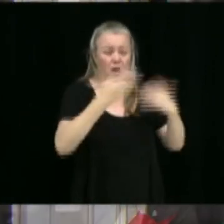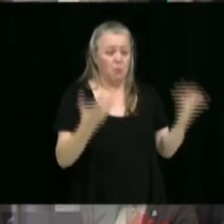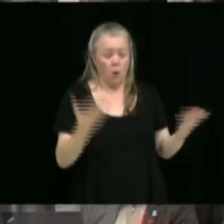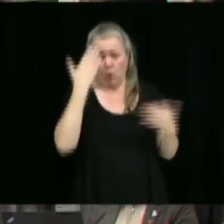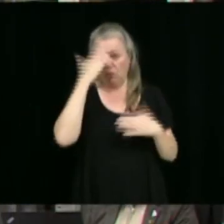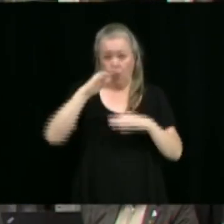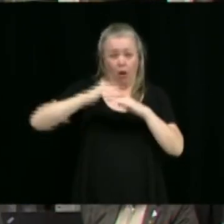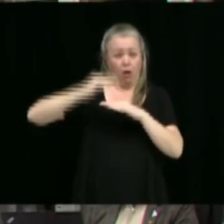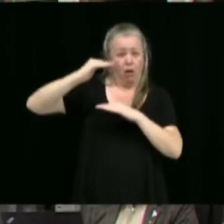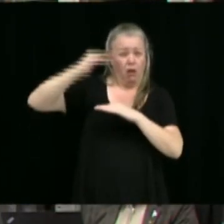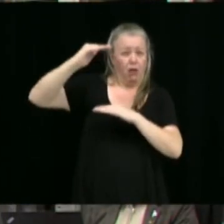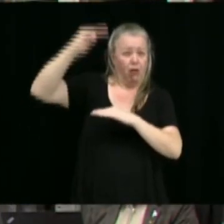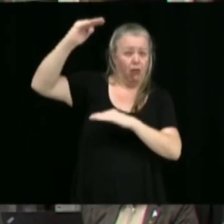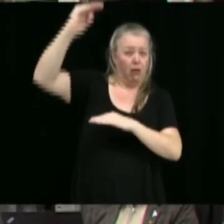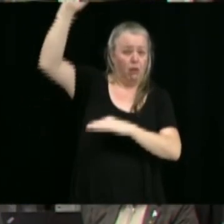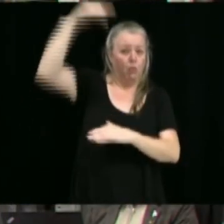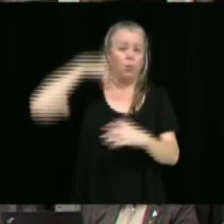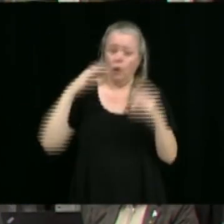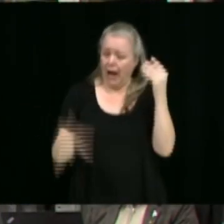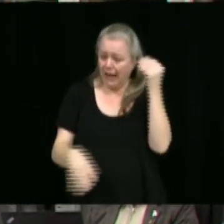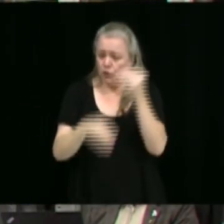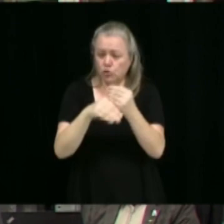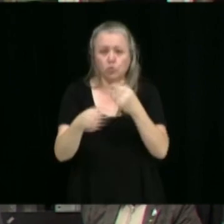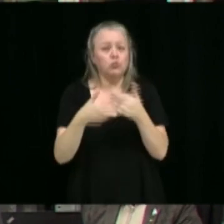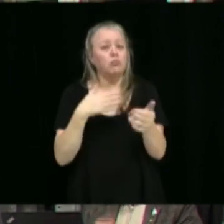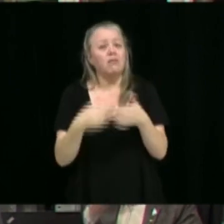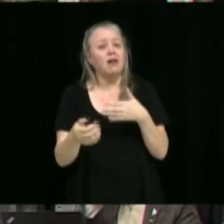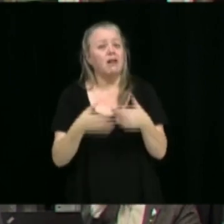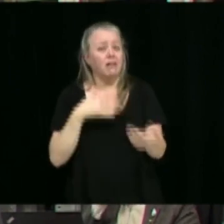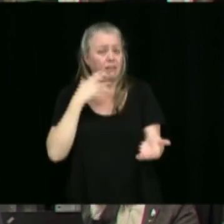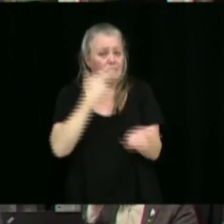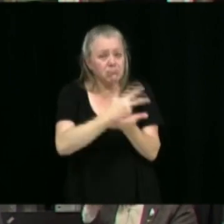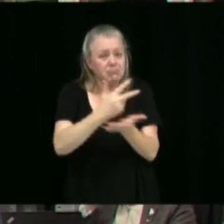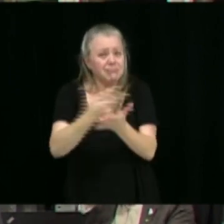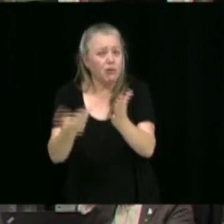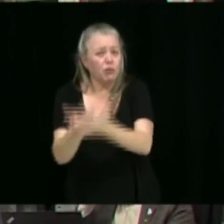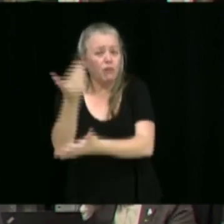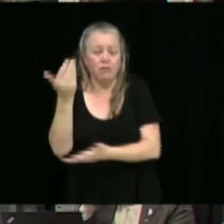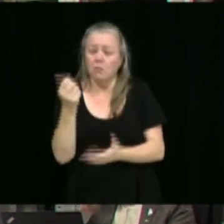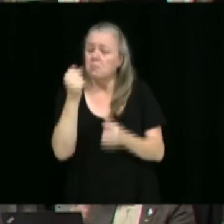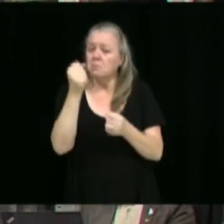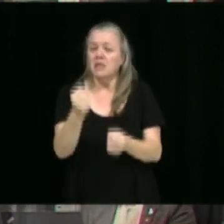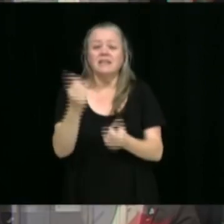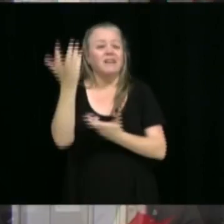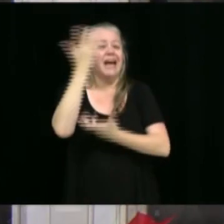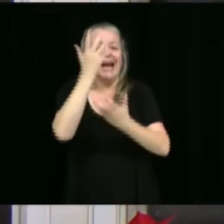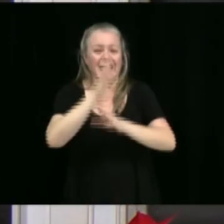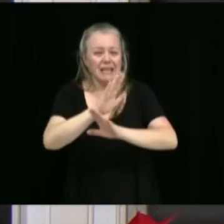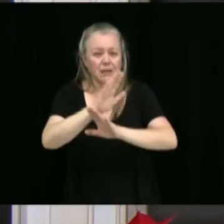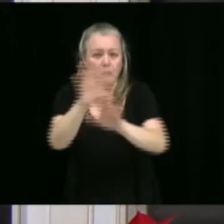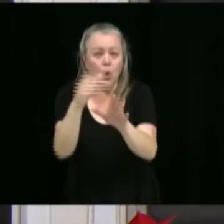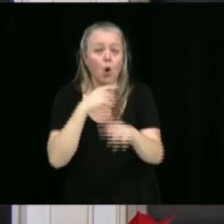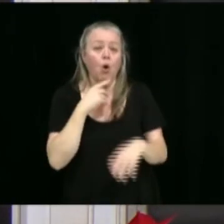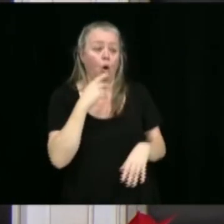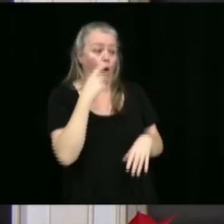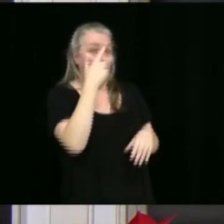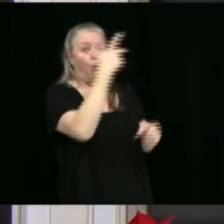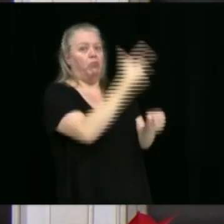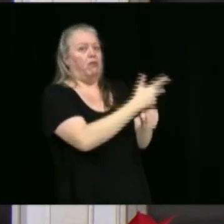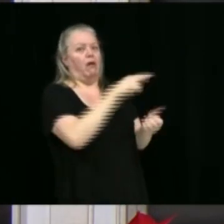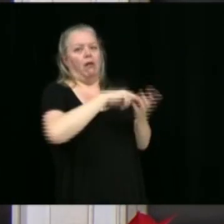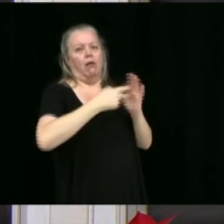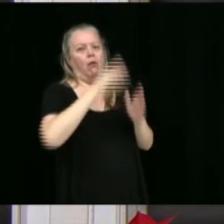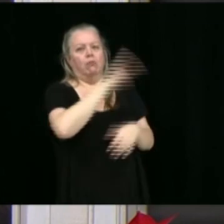nouveaux espaces de stationnement, même au centre-ville, qui sont possibles. Donc, soyez sans crainte, l'hôtel ne rime pas avec diminution de